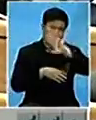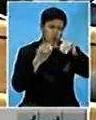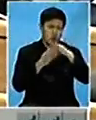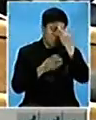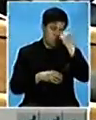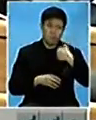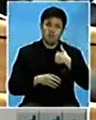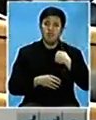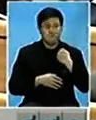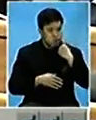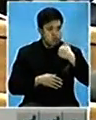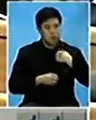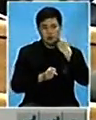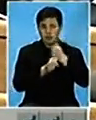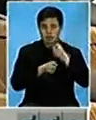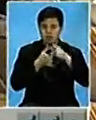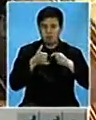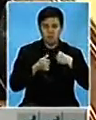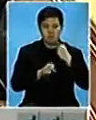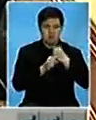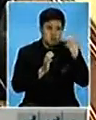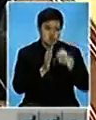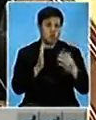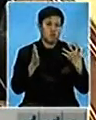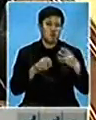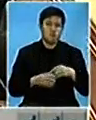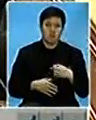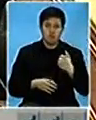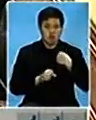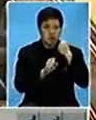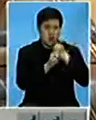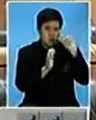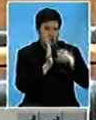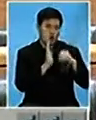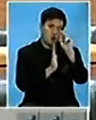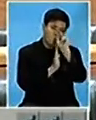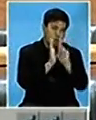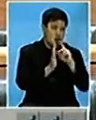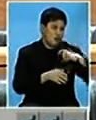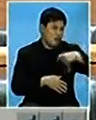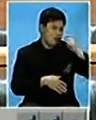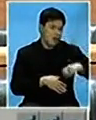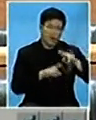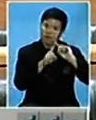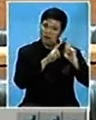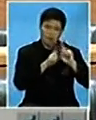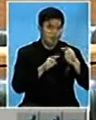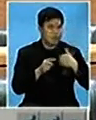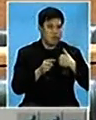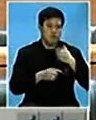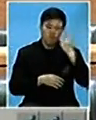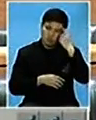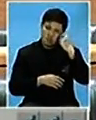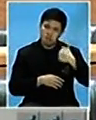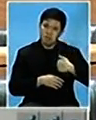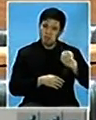ผิดผมไม่มีทางที่จะไปละเมิดกฎบัญญัติหรือข้อบัญญัติของศาลใดก็แล้วแต่เพราะผมมั่นใจว่าผ